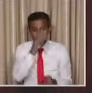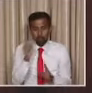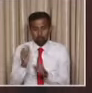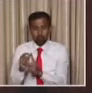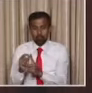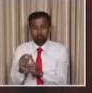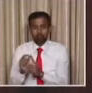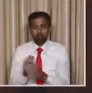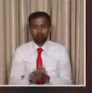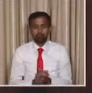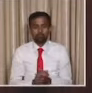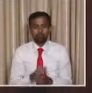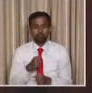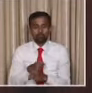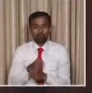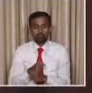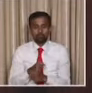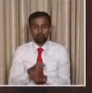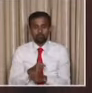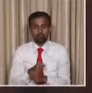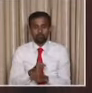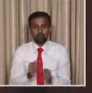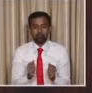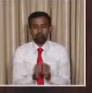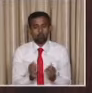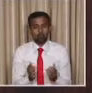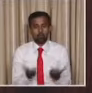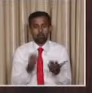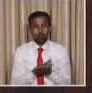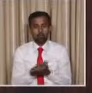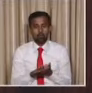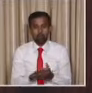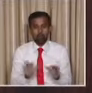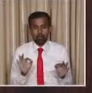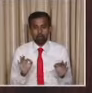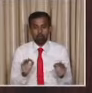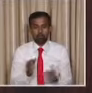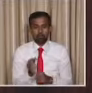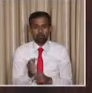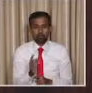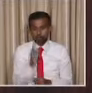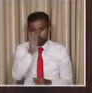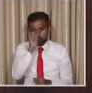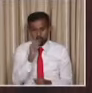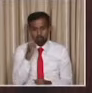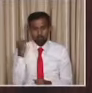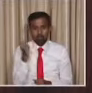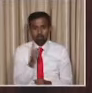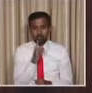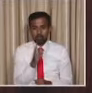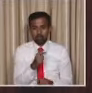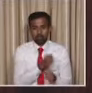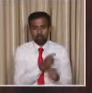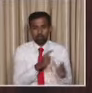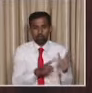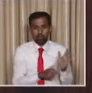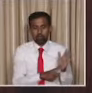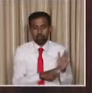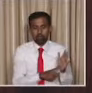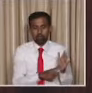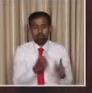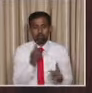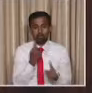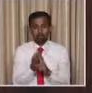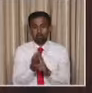සිට ගලගෙදර දක්වා දැන් වැඩ කටයුතු ආරම්භ කරන්න ලැහැති කියලා තියෙනවා. ඒකට ජනාධිපතිතුමා දැක් හතාවෙදී කිව්වා ඒක ගලගෙදර විතරක් නෙවෙයි